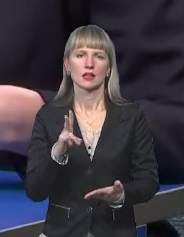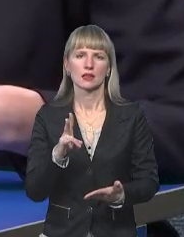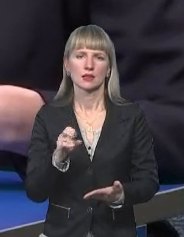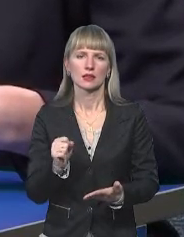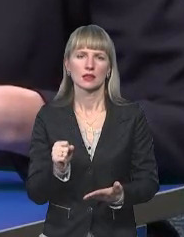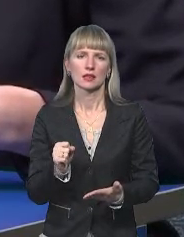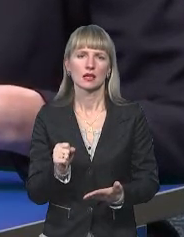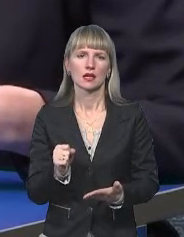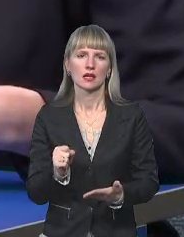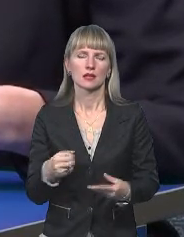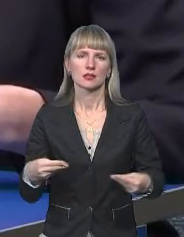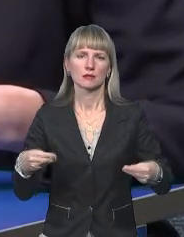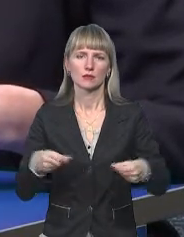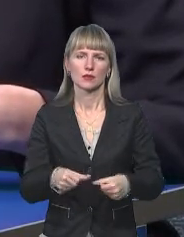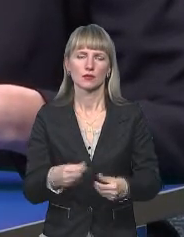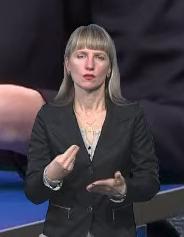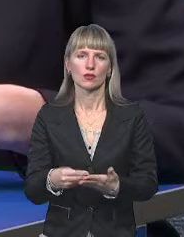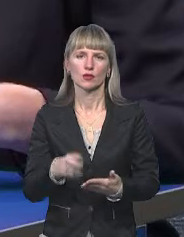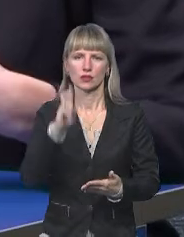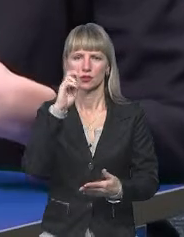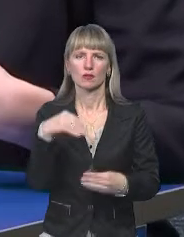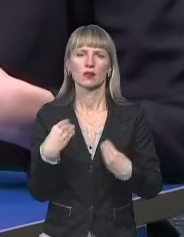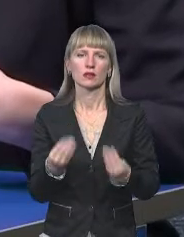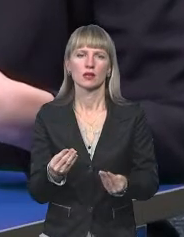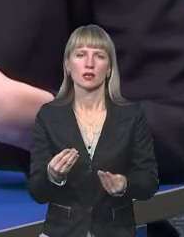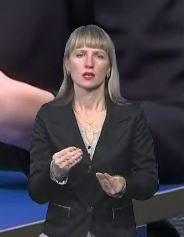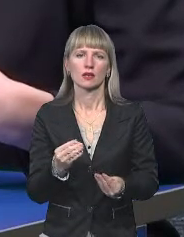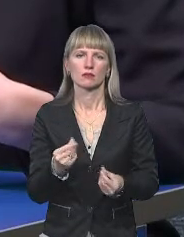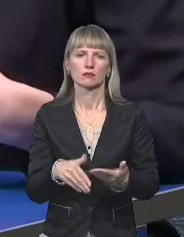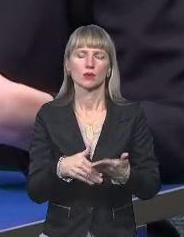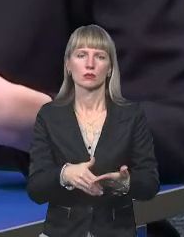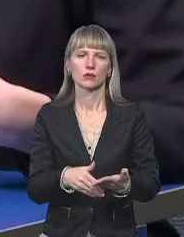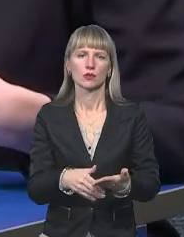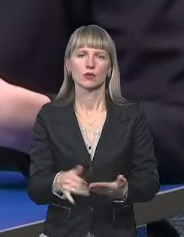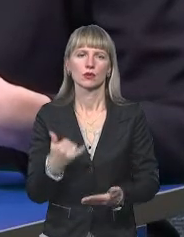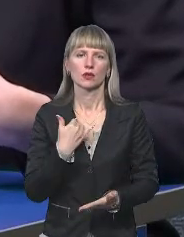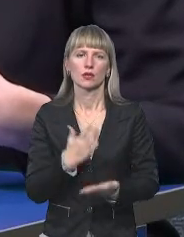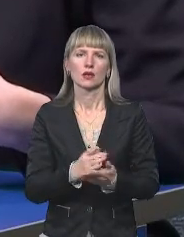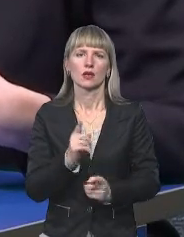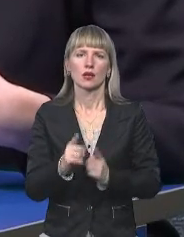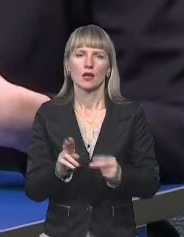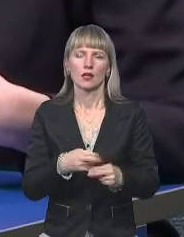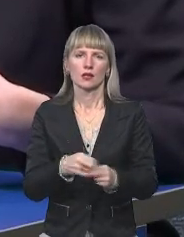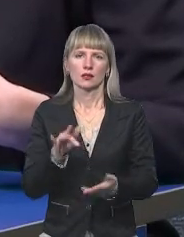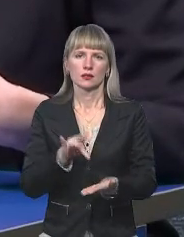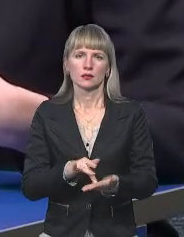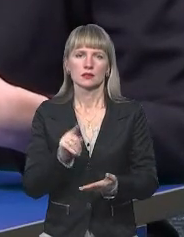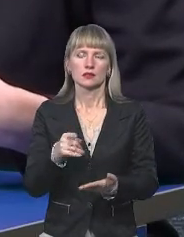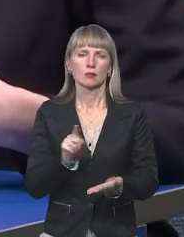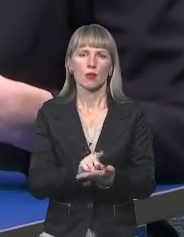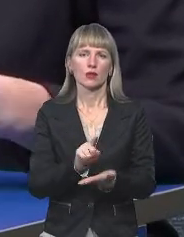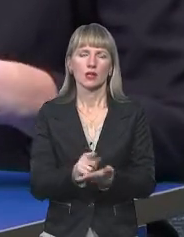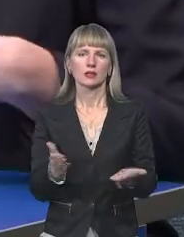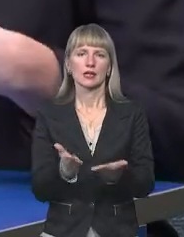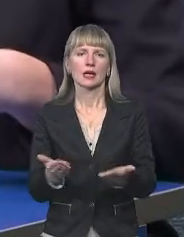відбувається на принципах співфінансування. Uh-huh. Тобто держава виділяє субвенції. Бюджету. Так, uh-huh. У нас є реформа децентралізації. Тобто ті податки,